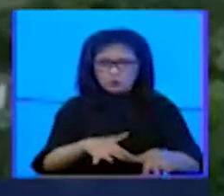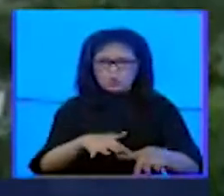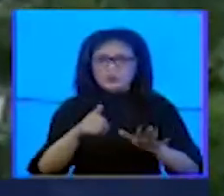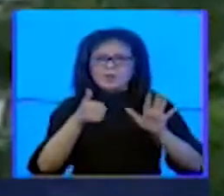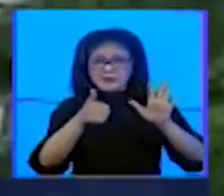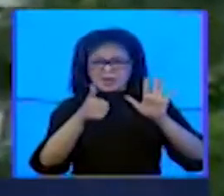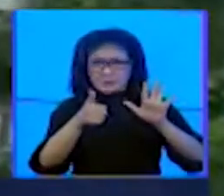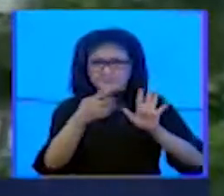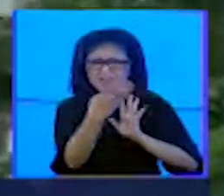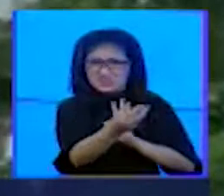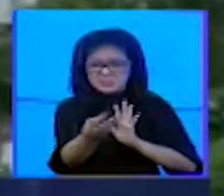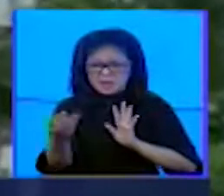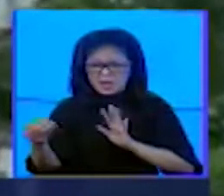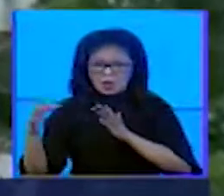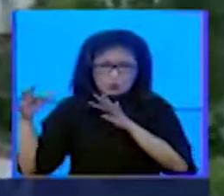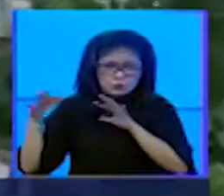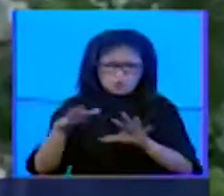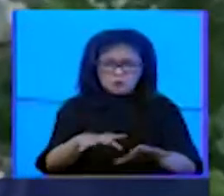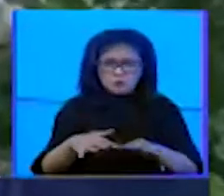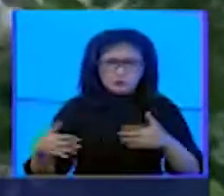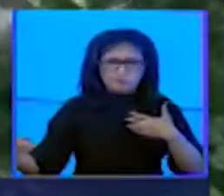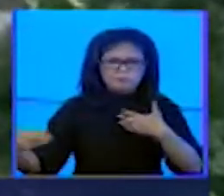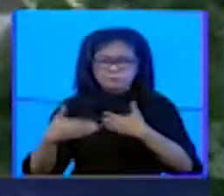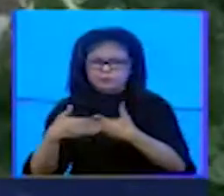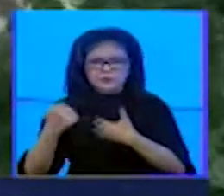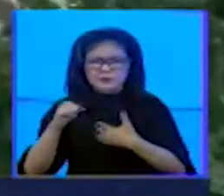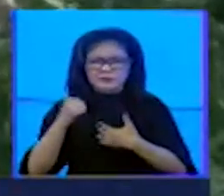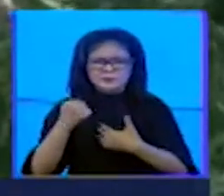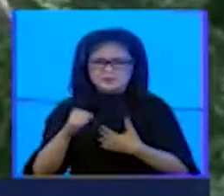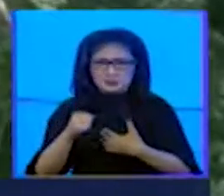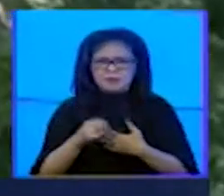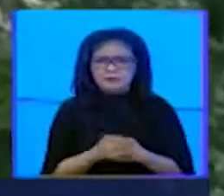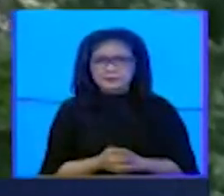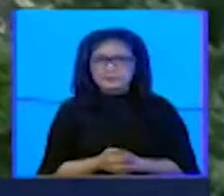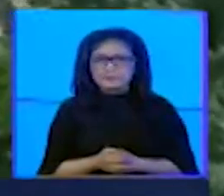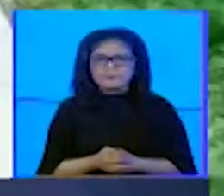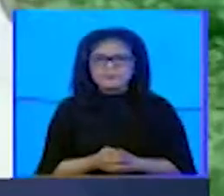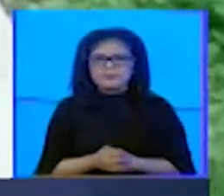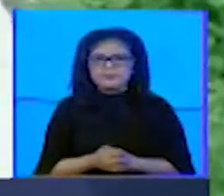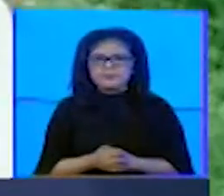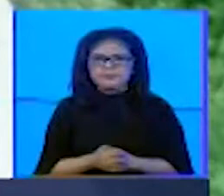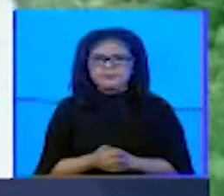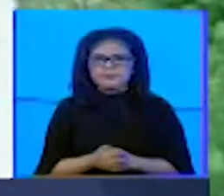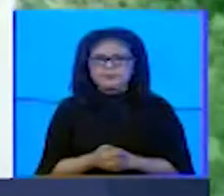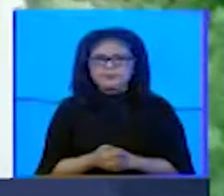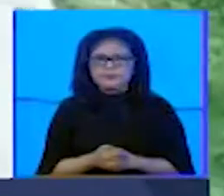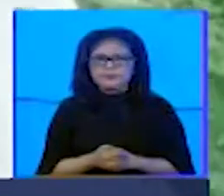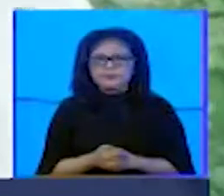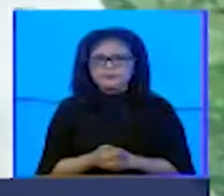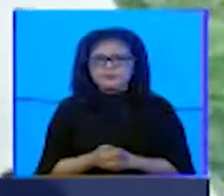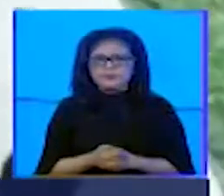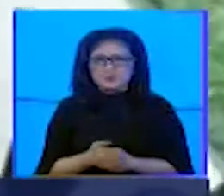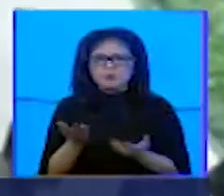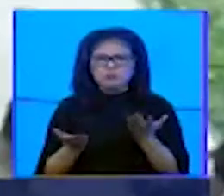dalam masih terisolasi belum bisa tembus ke dalam dan mungkin tim ini yang pertama